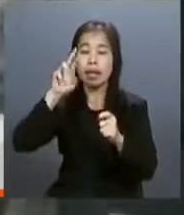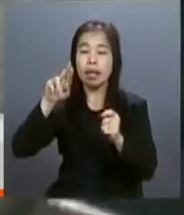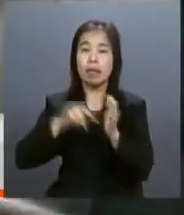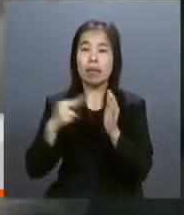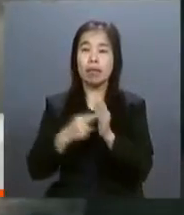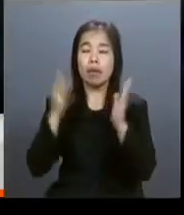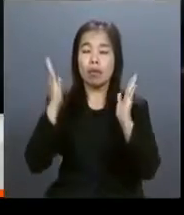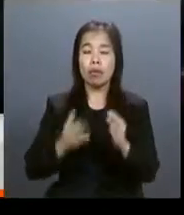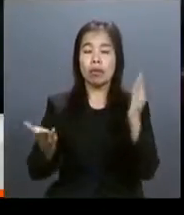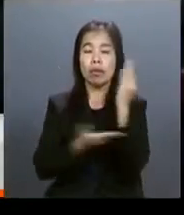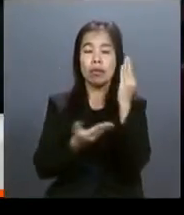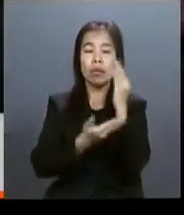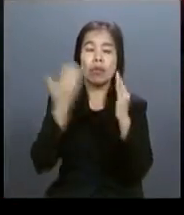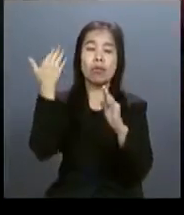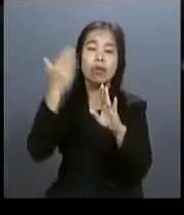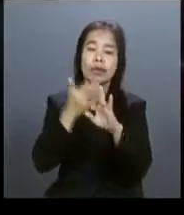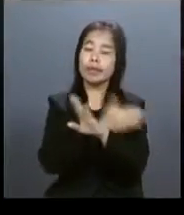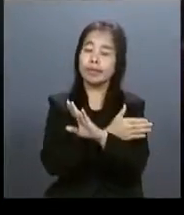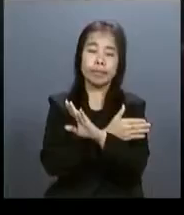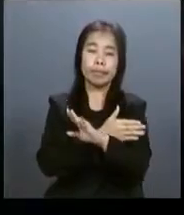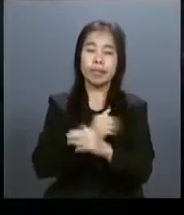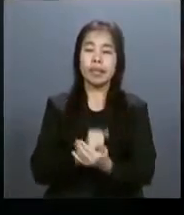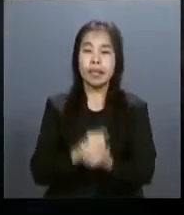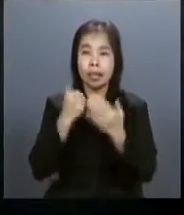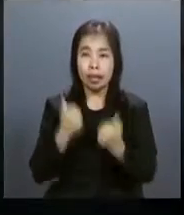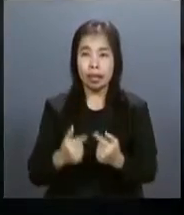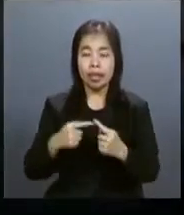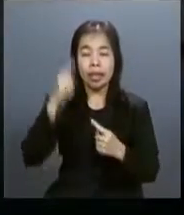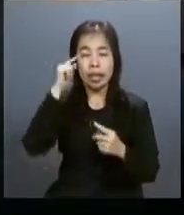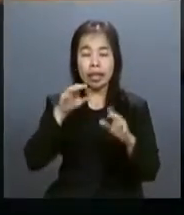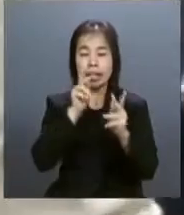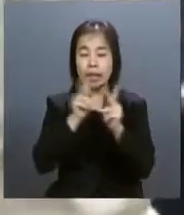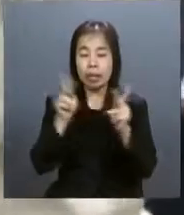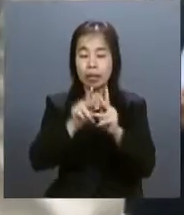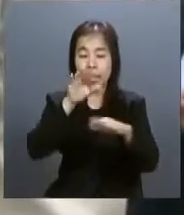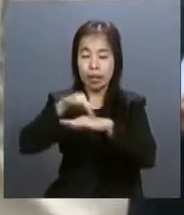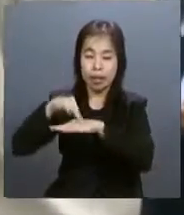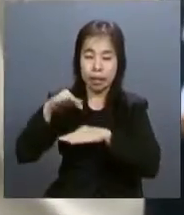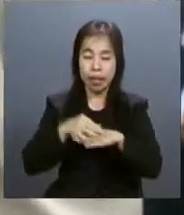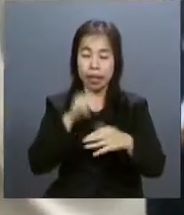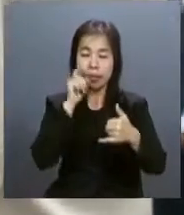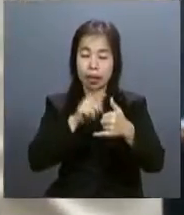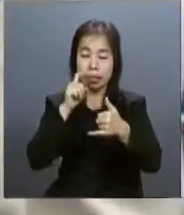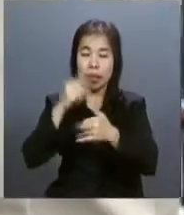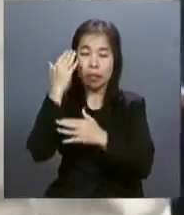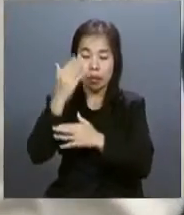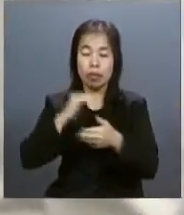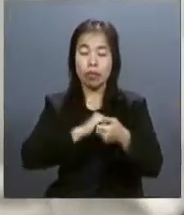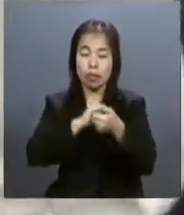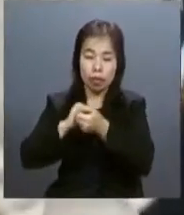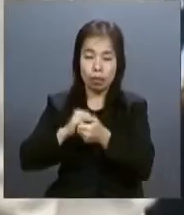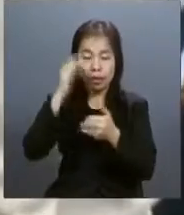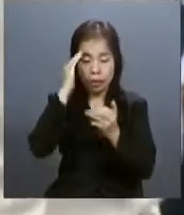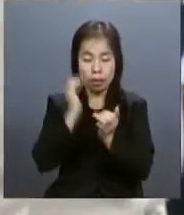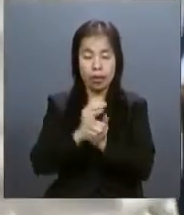งานเข้าไปตัดไม้ก่อนเบื้องต้นจึงได้ตั้งกรรมการสอบสวนข้อเท็จจริงและยืนยันจะร่วมมือกับตำรวจอย่าง